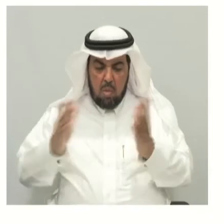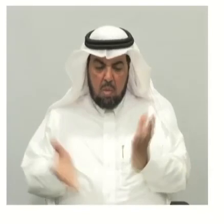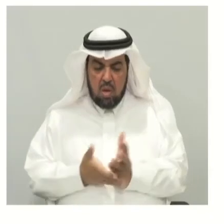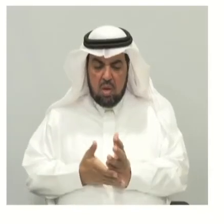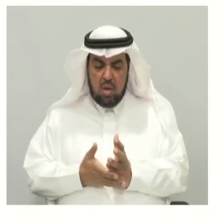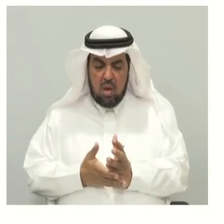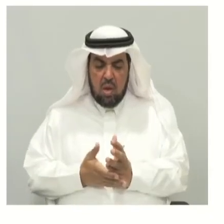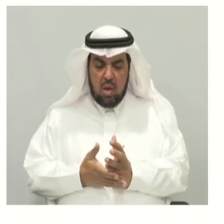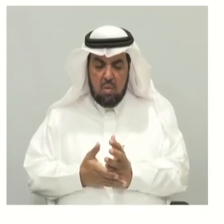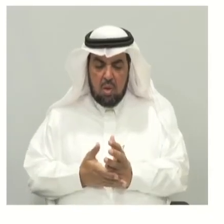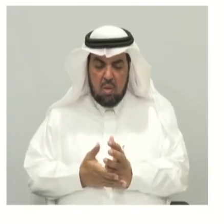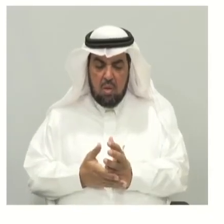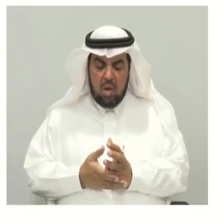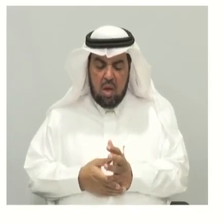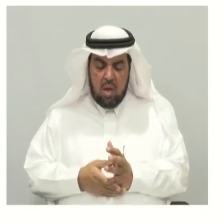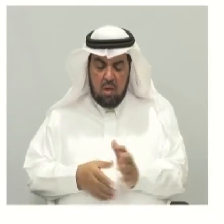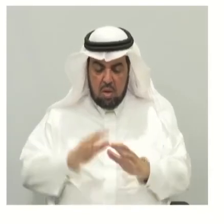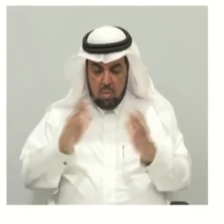هو لدي حرف الحاء.